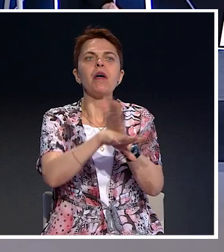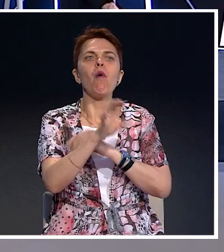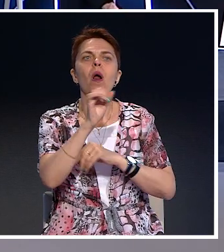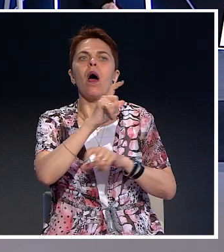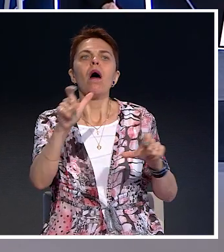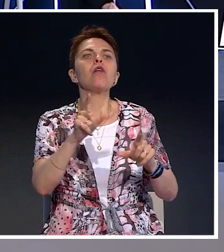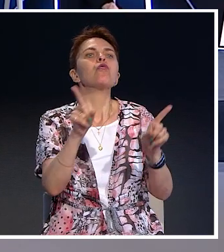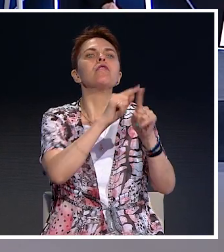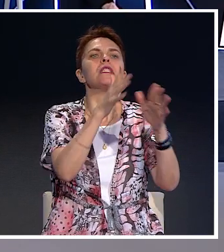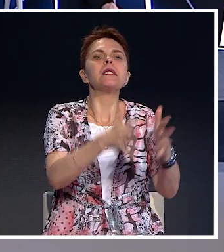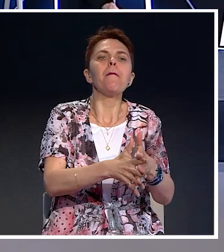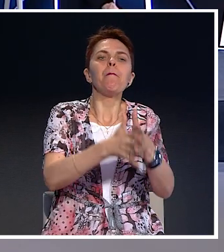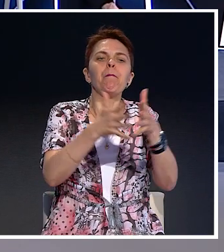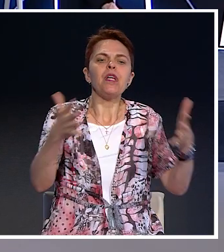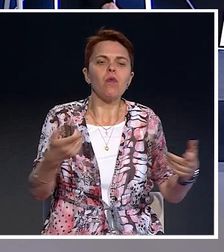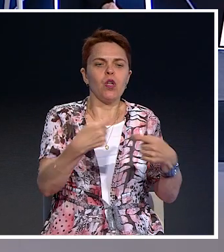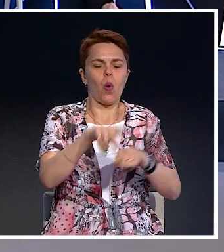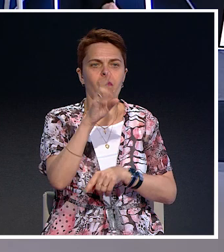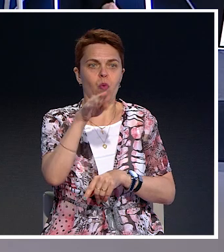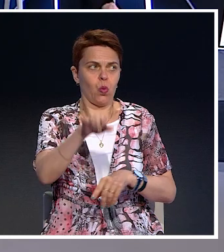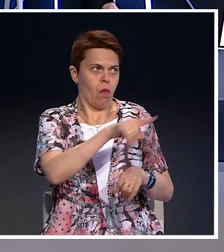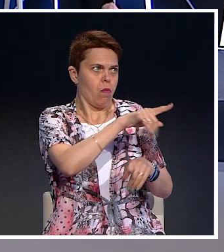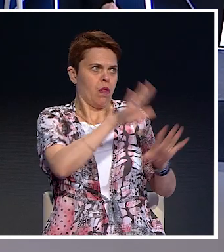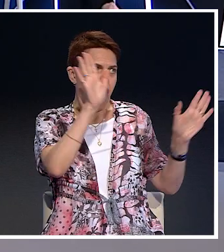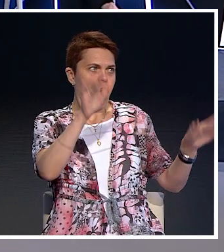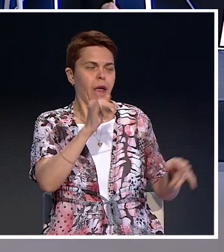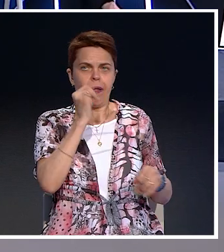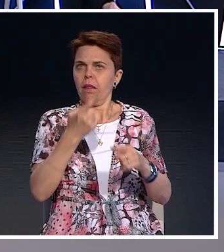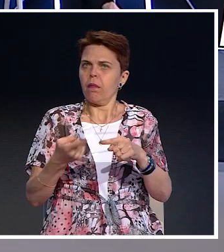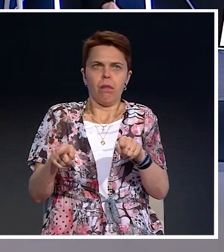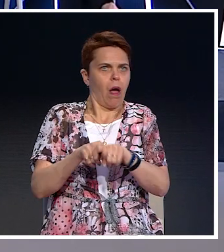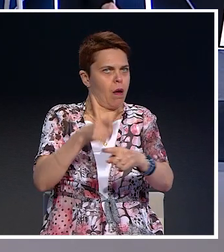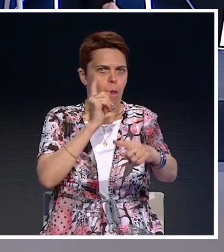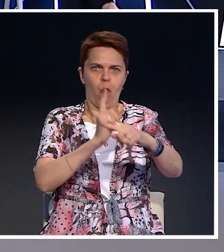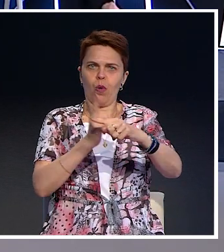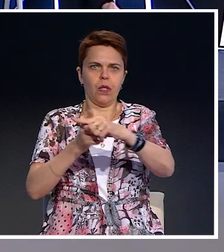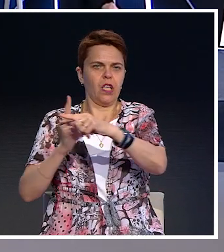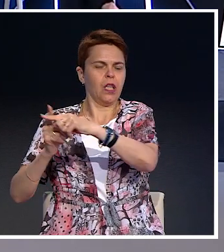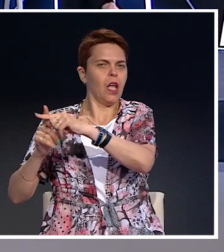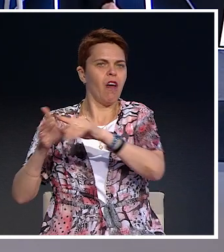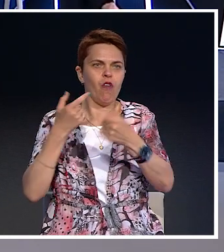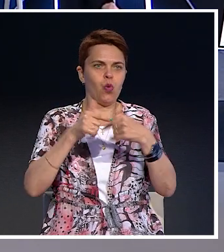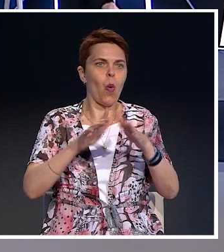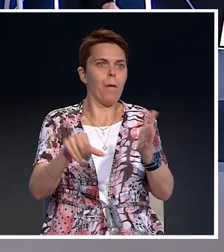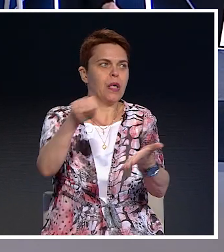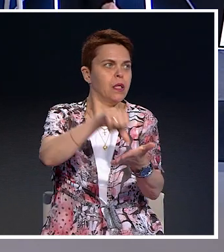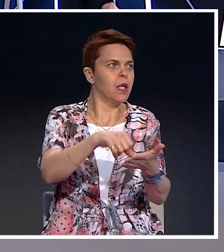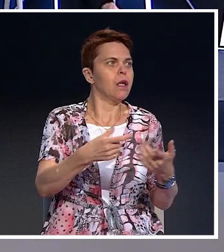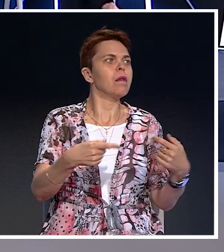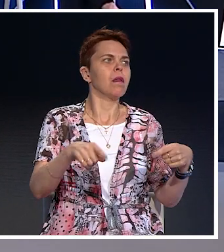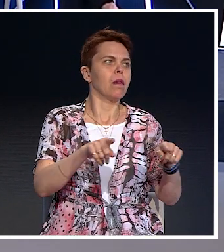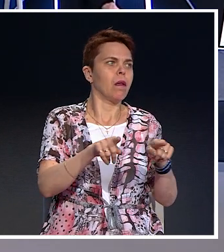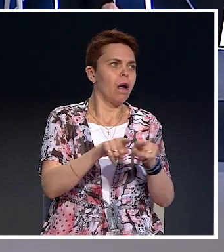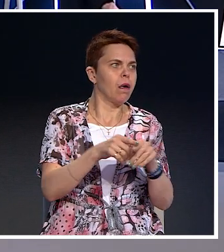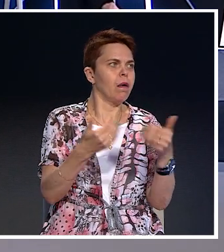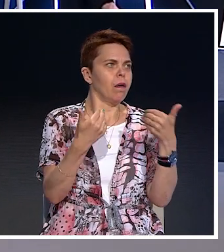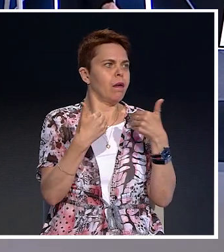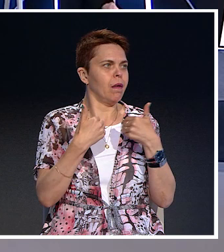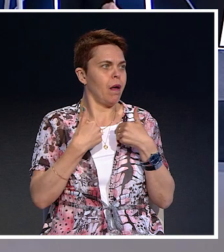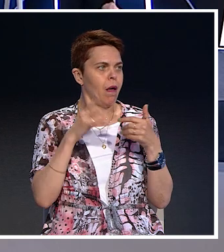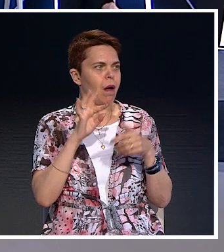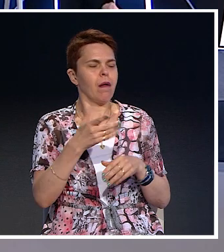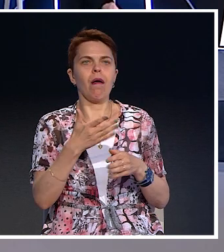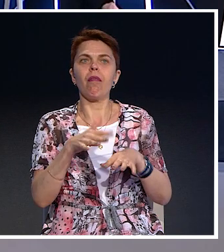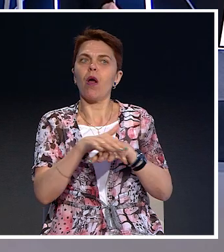ви плануєте збільшити оцю квоту? Хоча у вас вона і так позитивно представлена. Так. Я